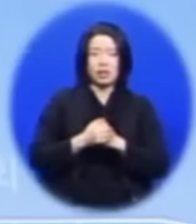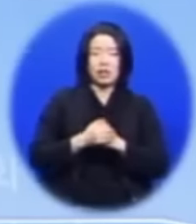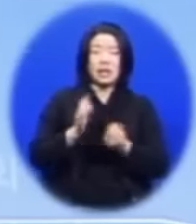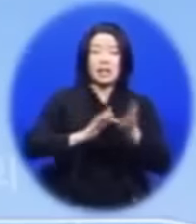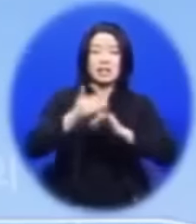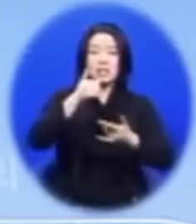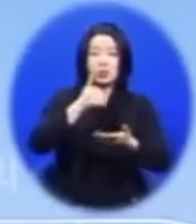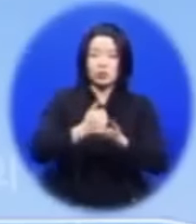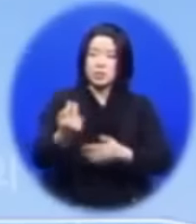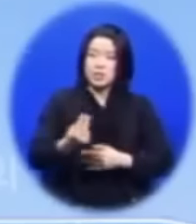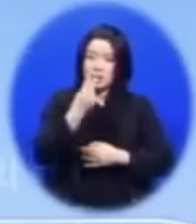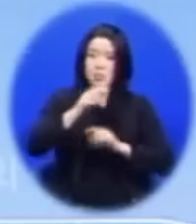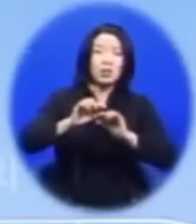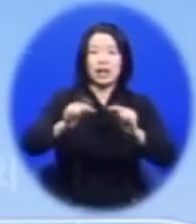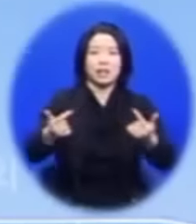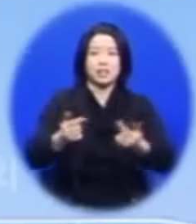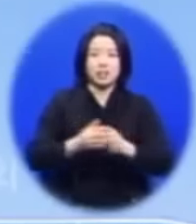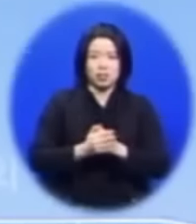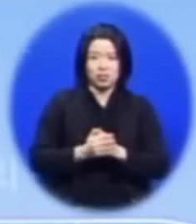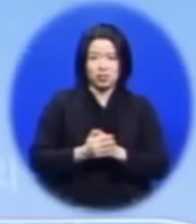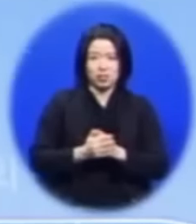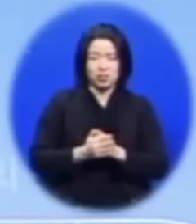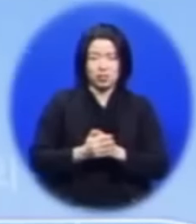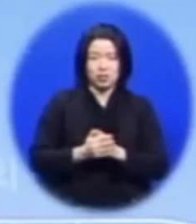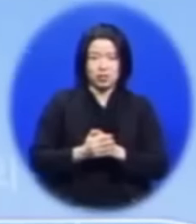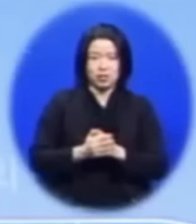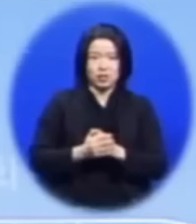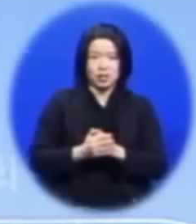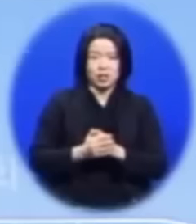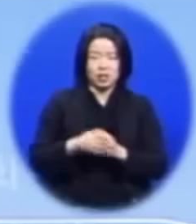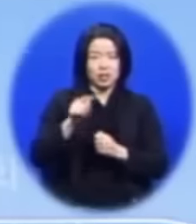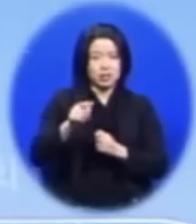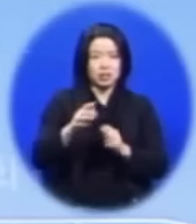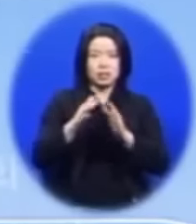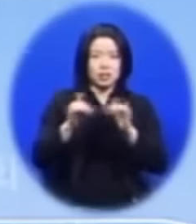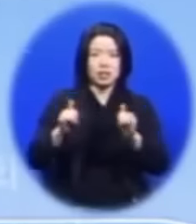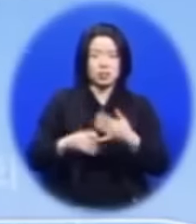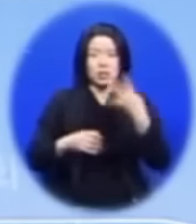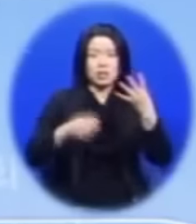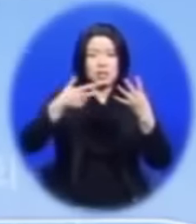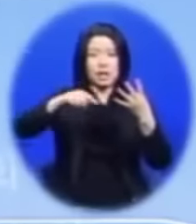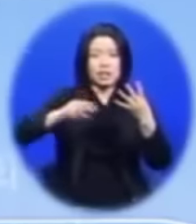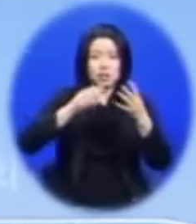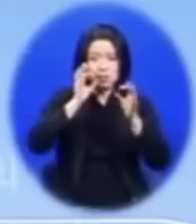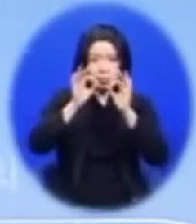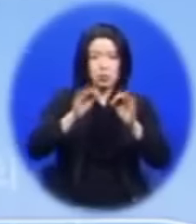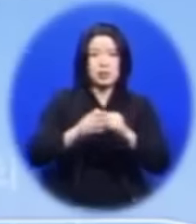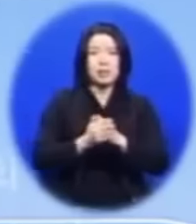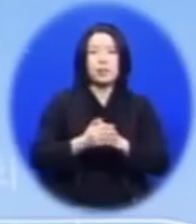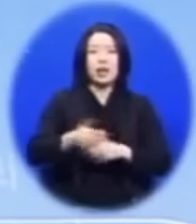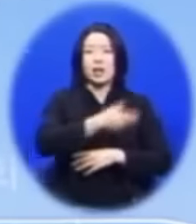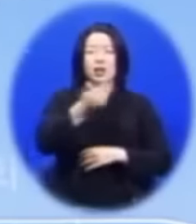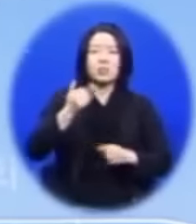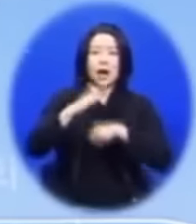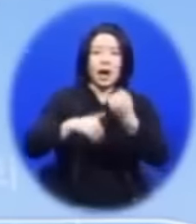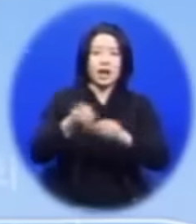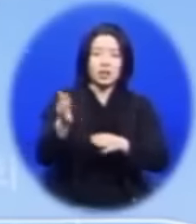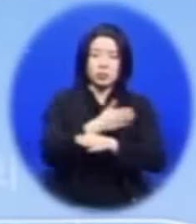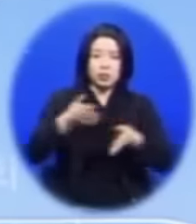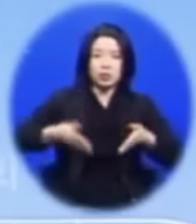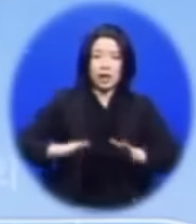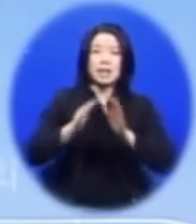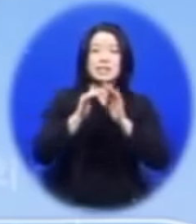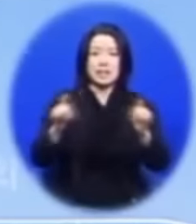예수님이 생명이 아닙니다 여러분 4절 말씀을 보세요 여러분은 하나님에게서 난